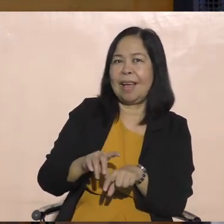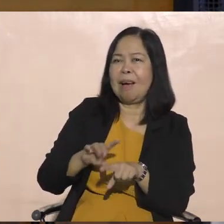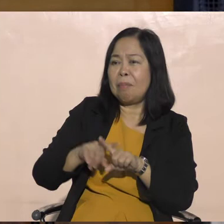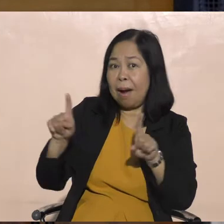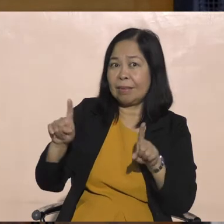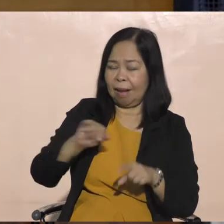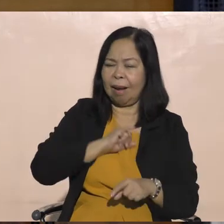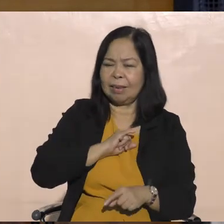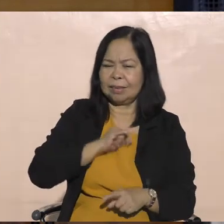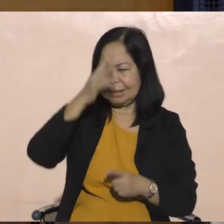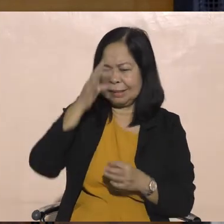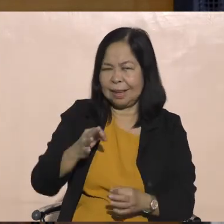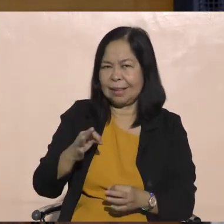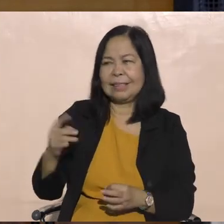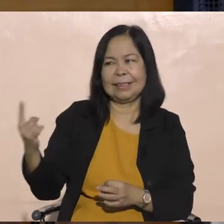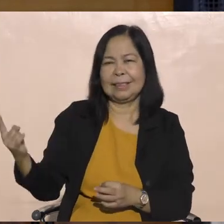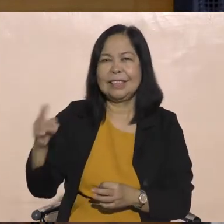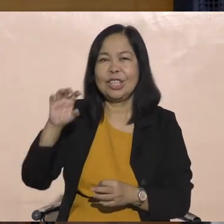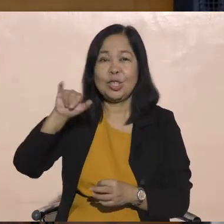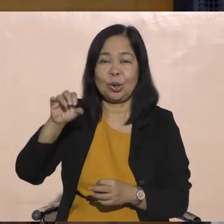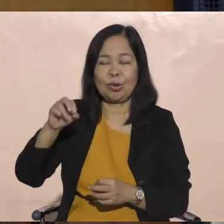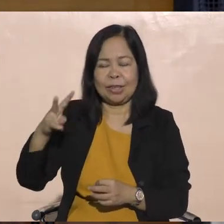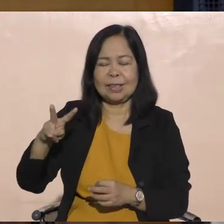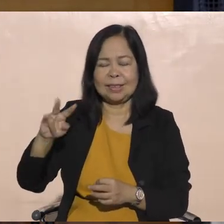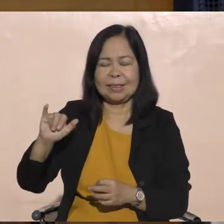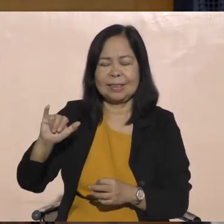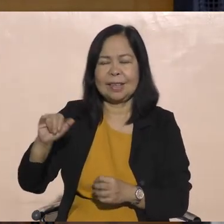get married, to settle down. And you know what, Mike Son?